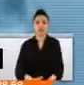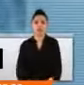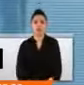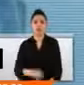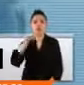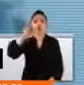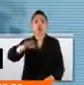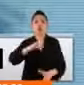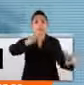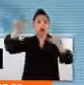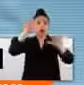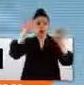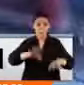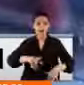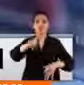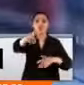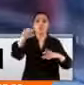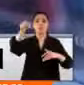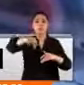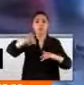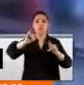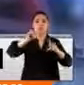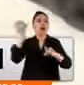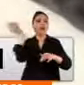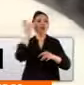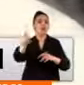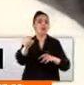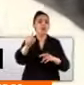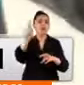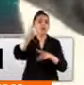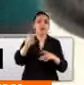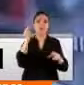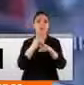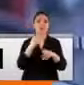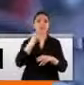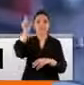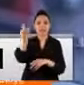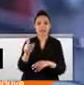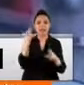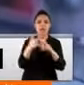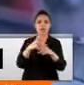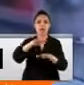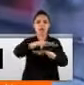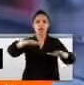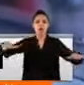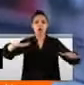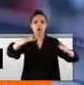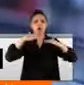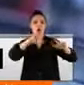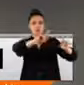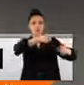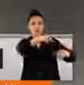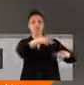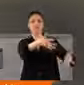Çocuk bağırmaya başladı ve sesini giriş katta bulunan bakkala duyurdu. Olan biteni anlayan kadın hemen yakınındaki yorganı kapıp dışarı